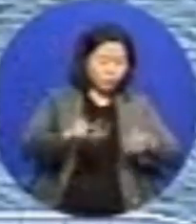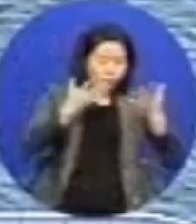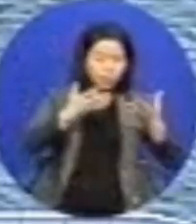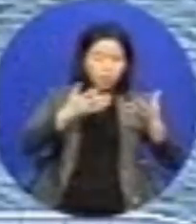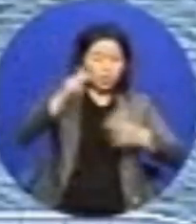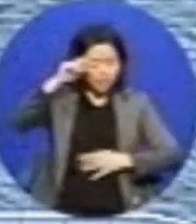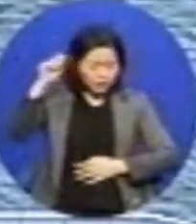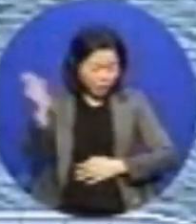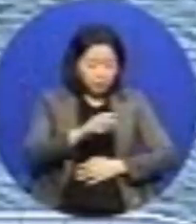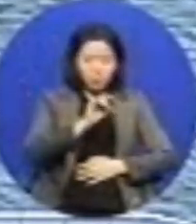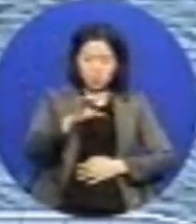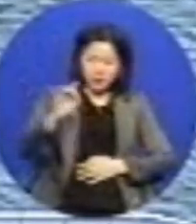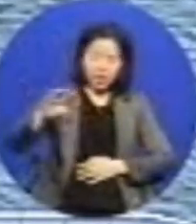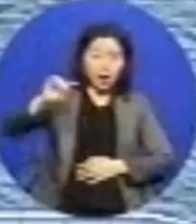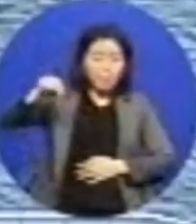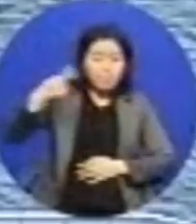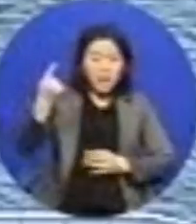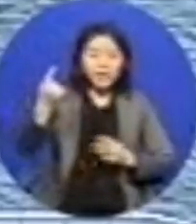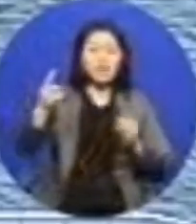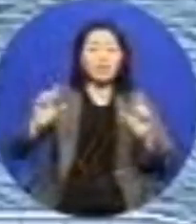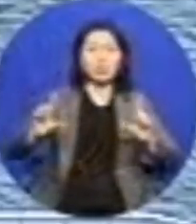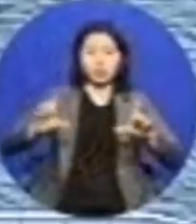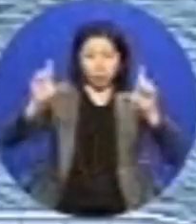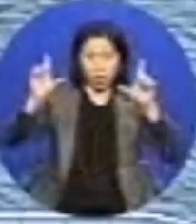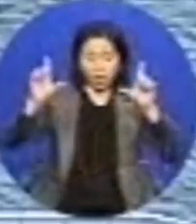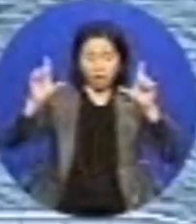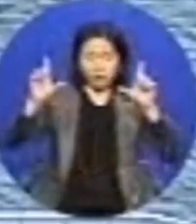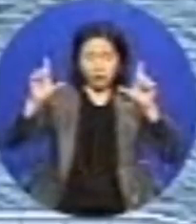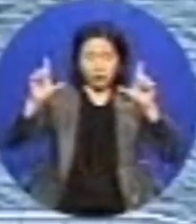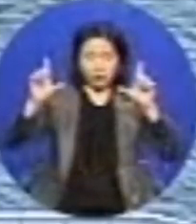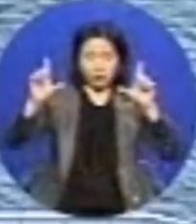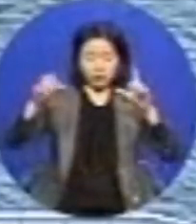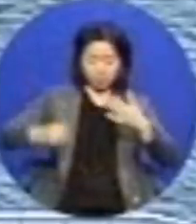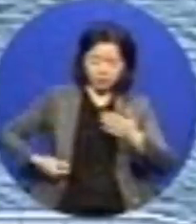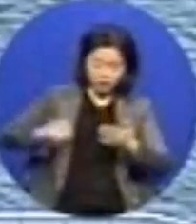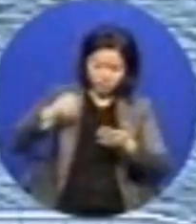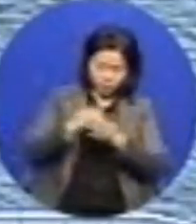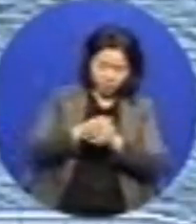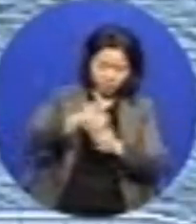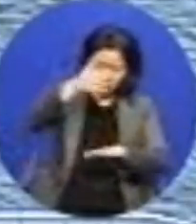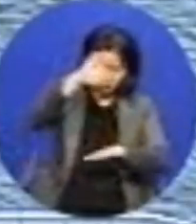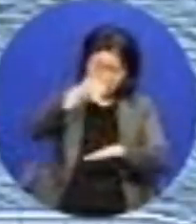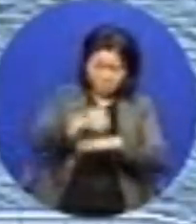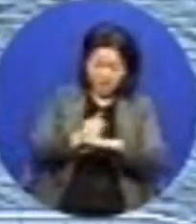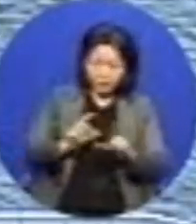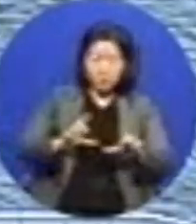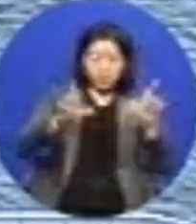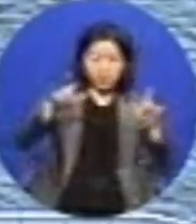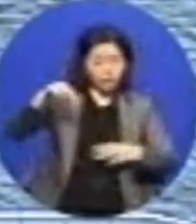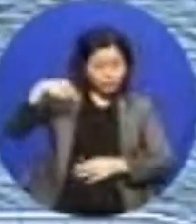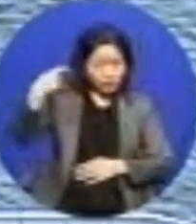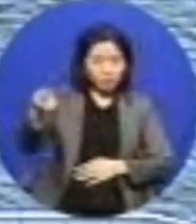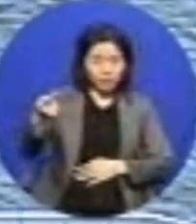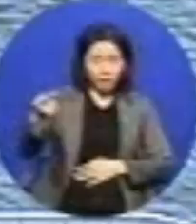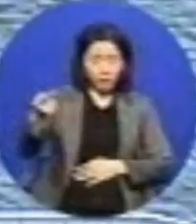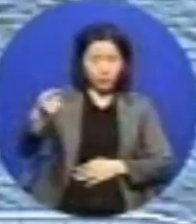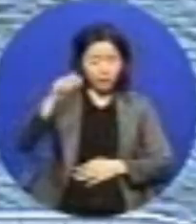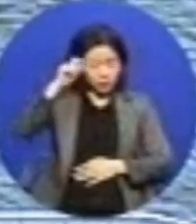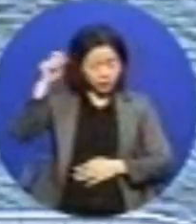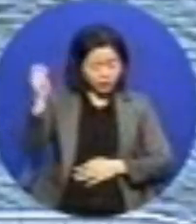기도를 했어요 100일 동안의 새벽기도 작정한 날이 끝나고 그 다음날 새벽기도